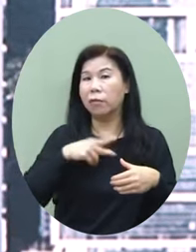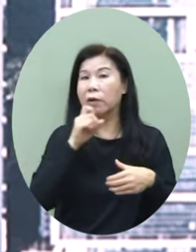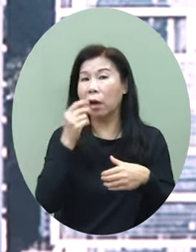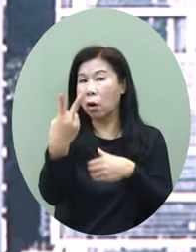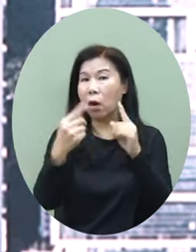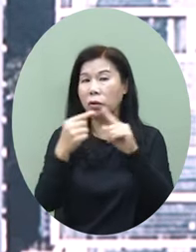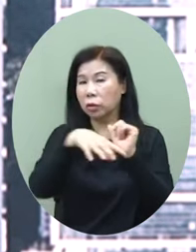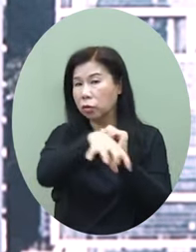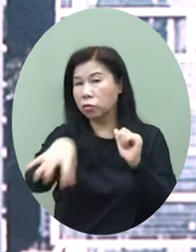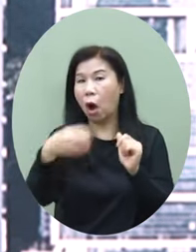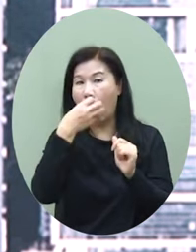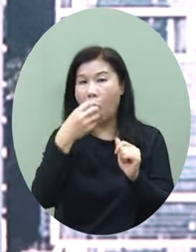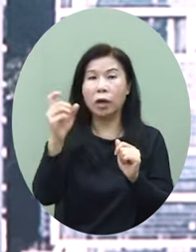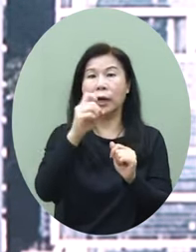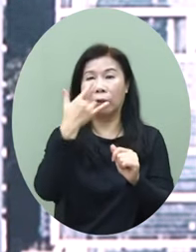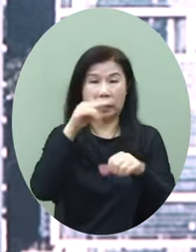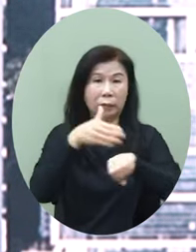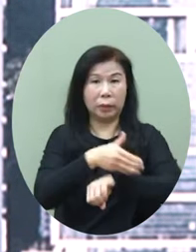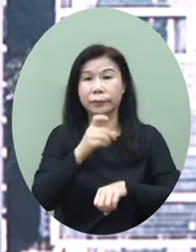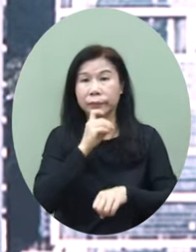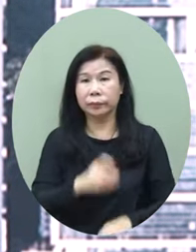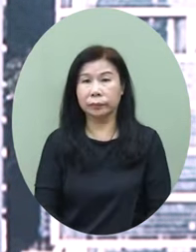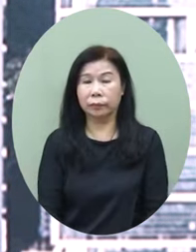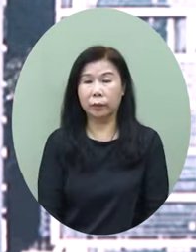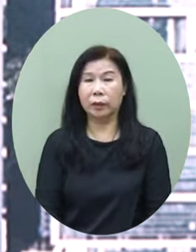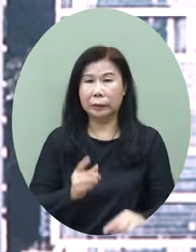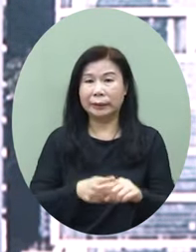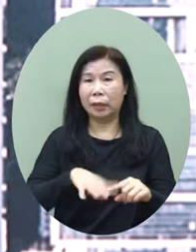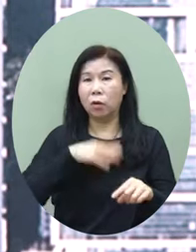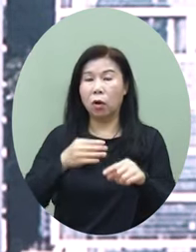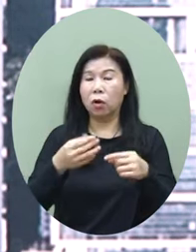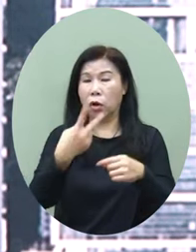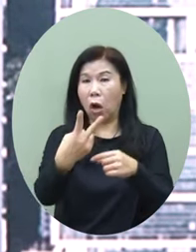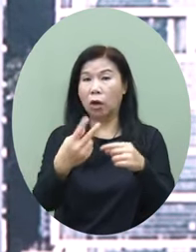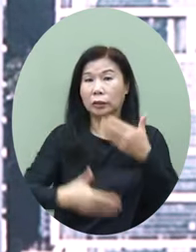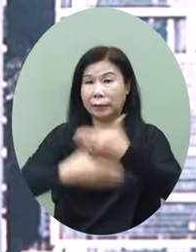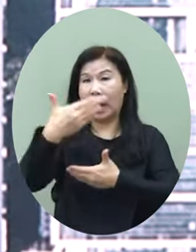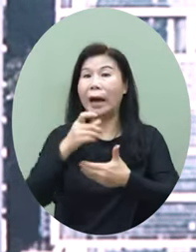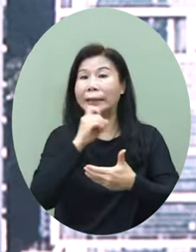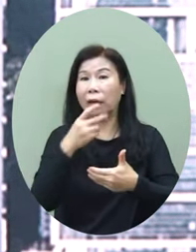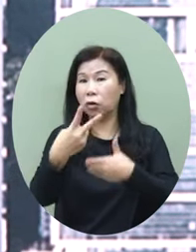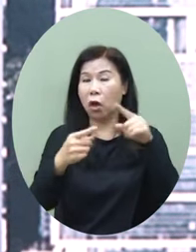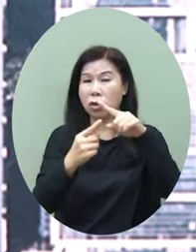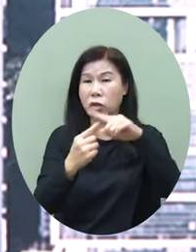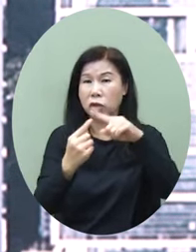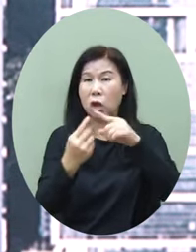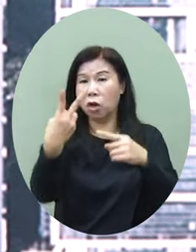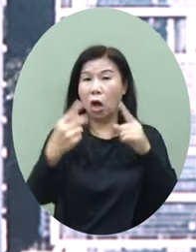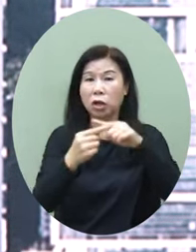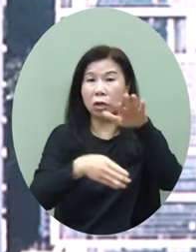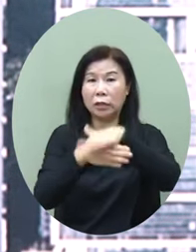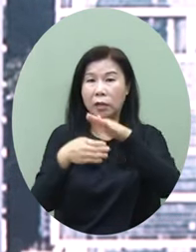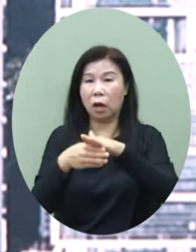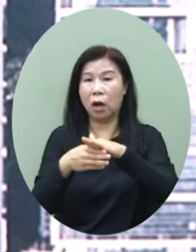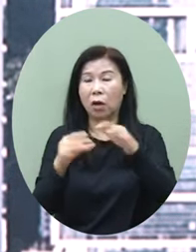們分佈全港但是它滿足了這個條件有兩個不相連的個案整座大廈要進